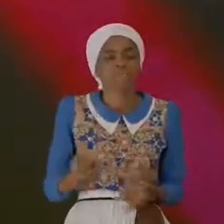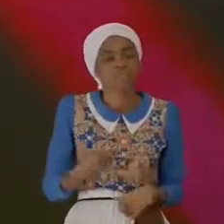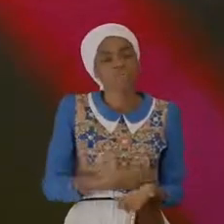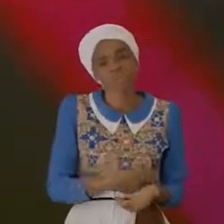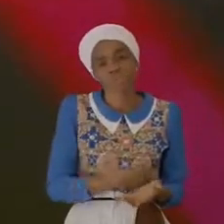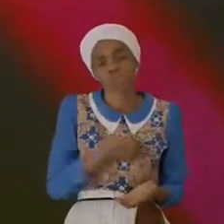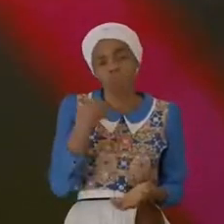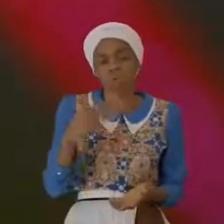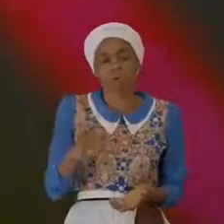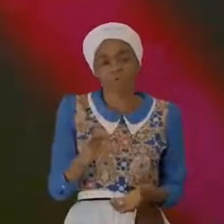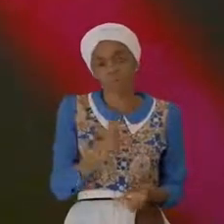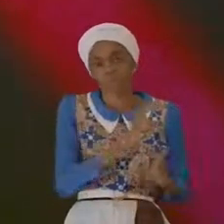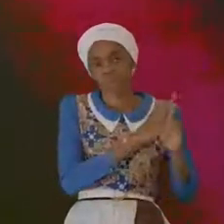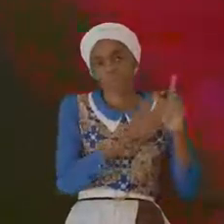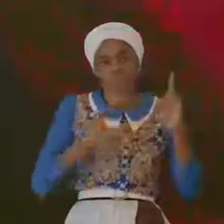de Christ.